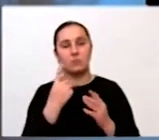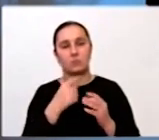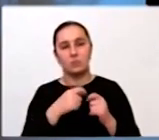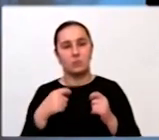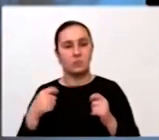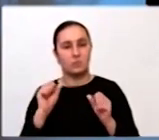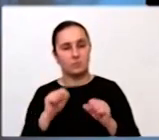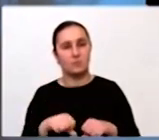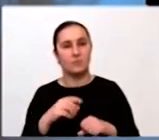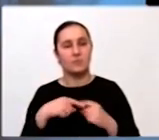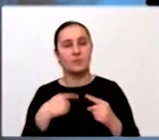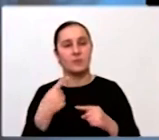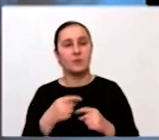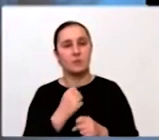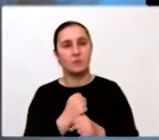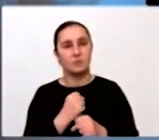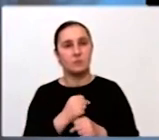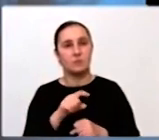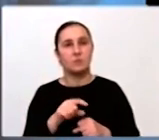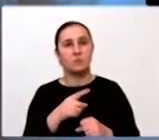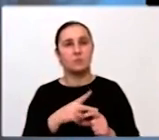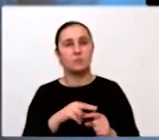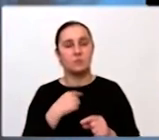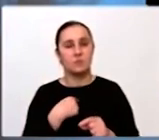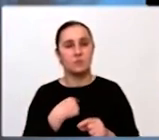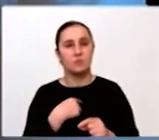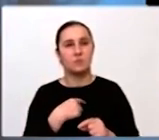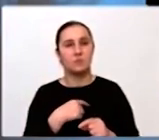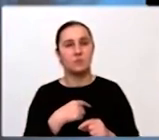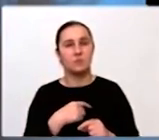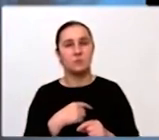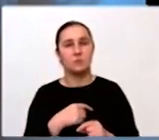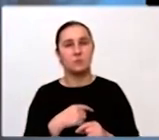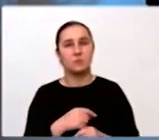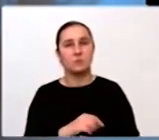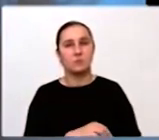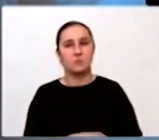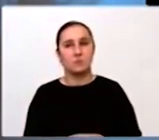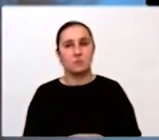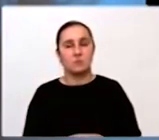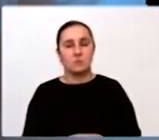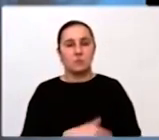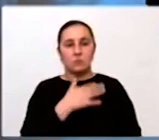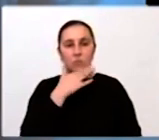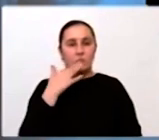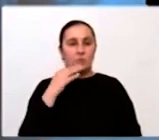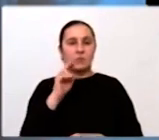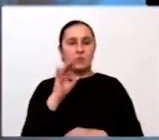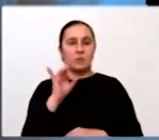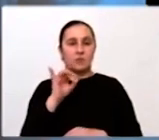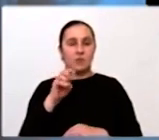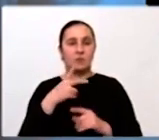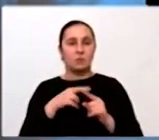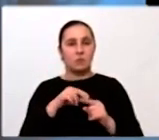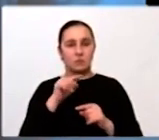mumkin ekan. Keyingi qiladigan ishimiz esa biz demak ko'p qirrali, ya'ni